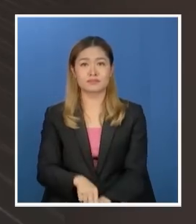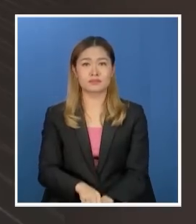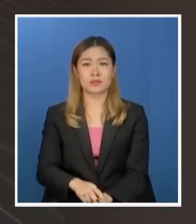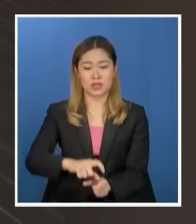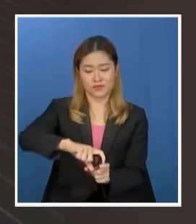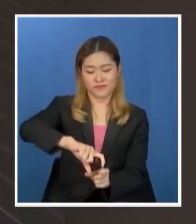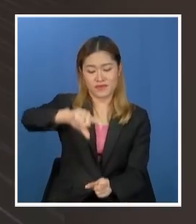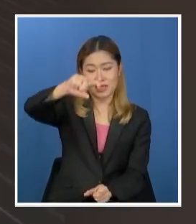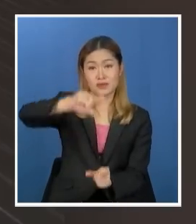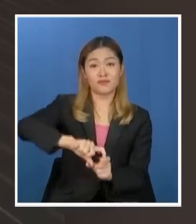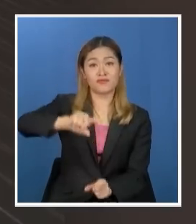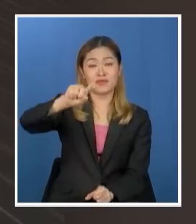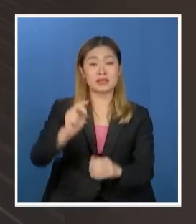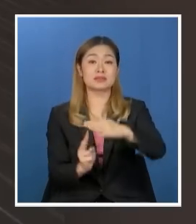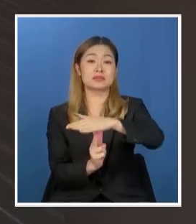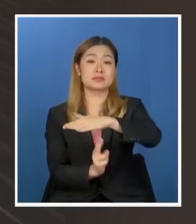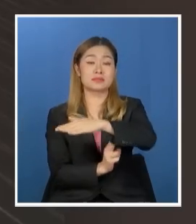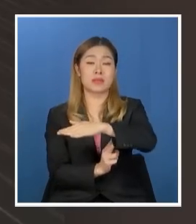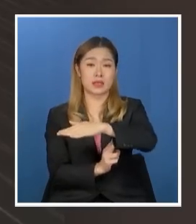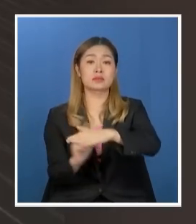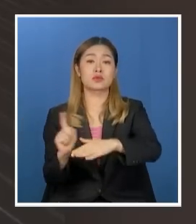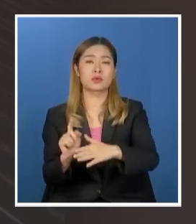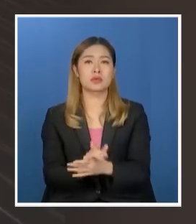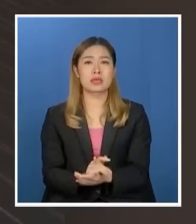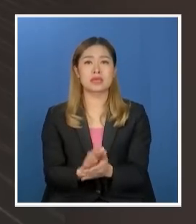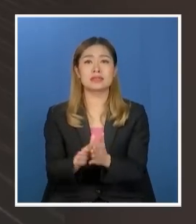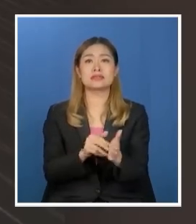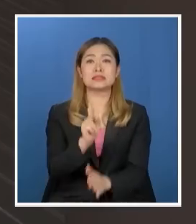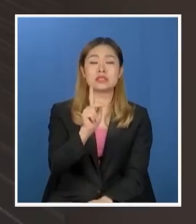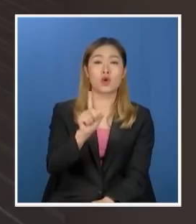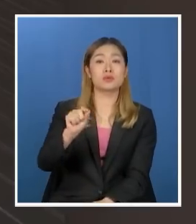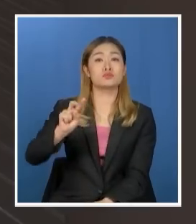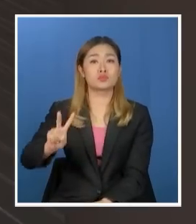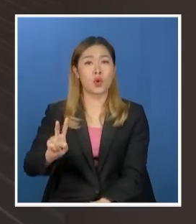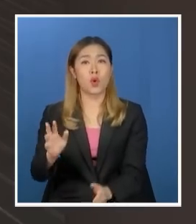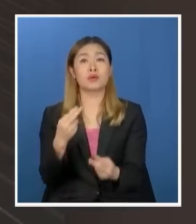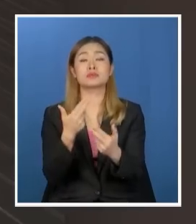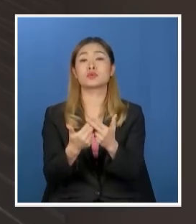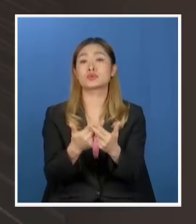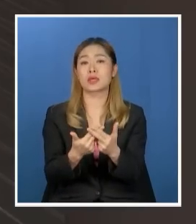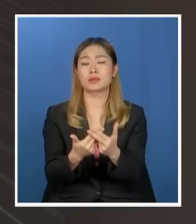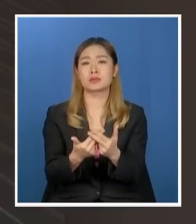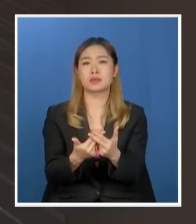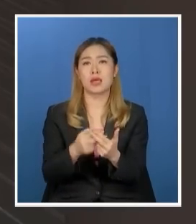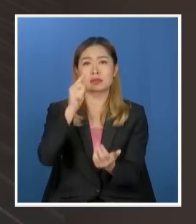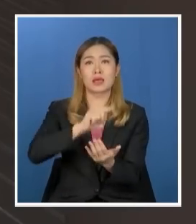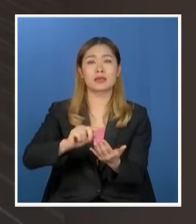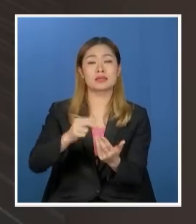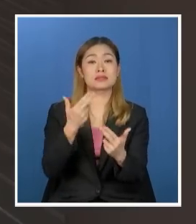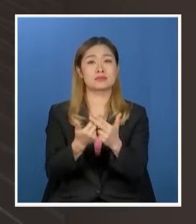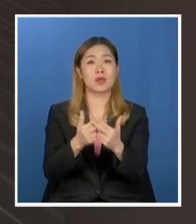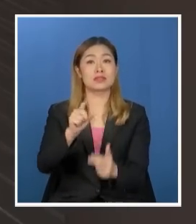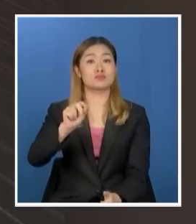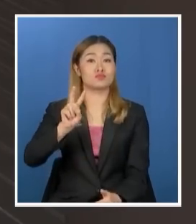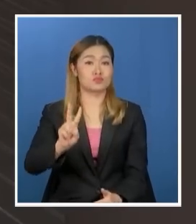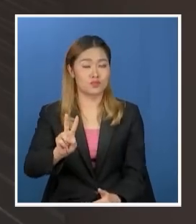ไฟบนเสาเขาเขียนเอาไว้เนี่ยนะฮะบัตรสีเขียวกาเบอร์ 22รวมไทยสร้างชาติรวมไทยสร้างชาติเบอร์